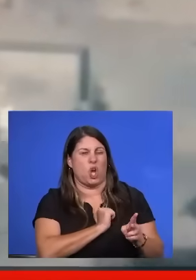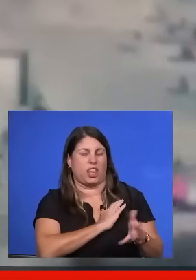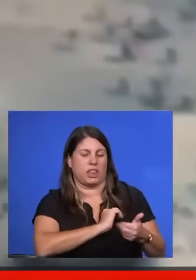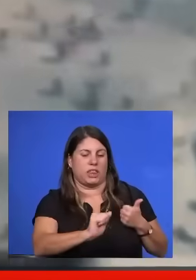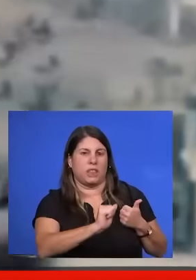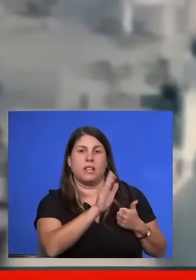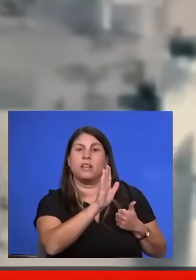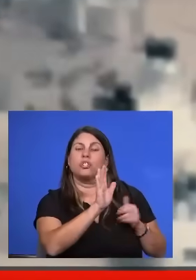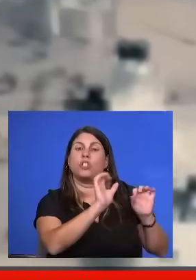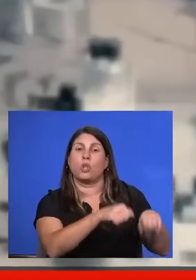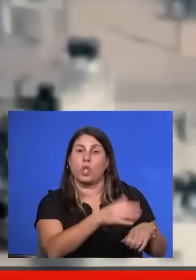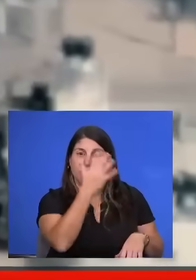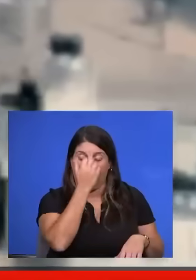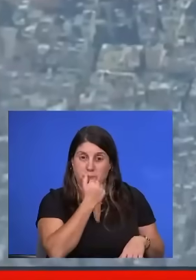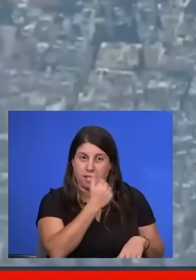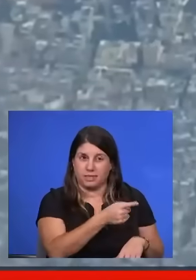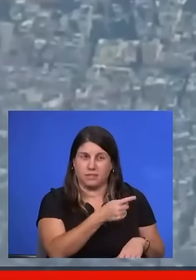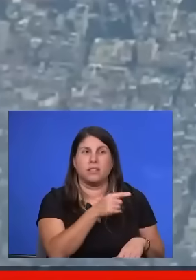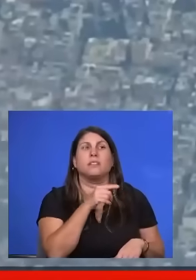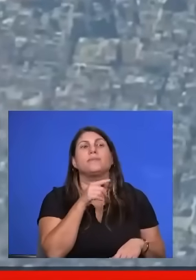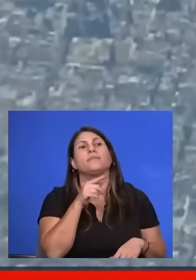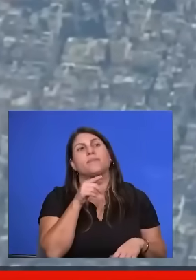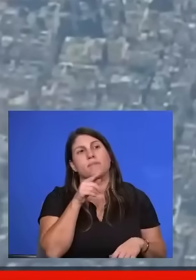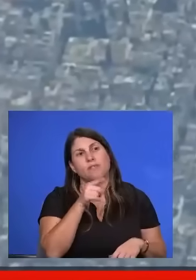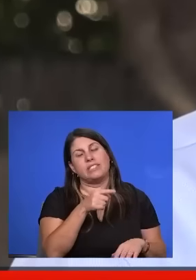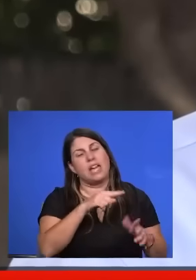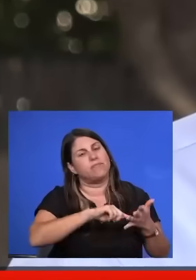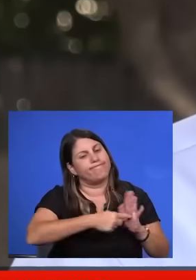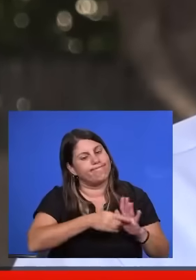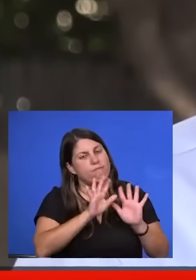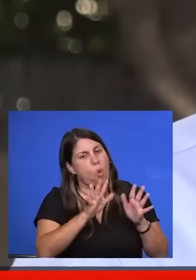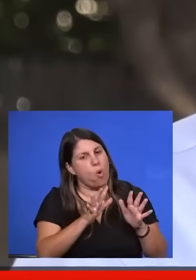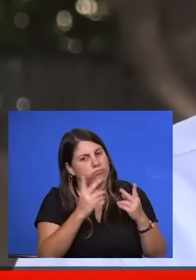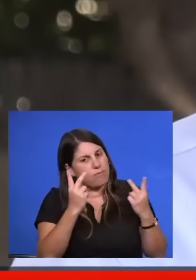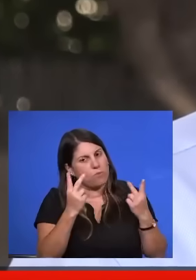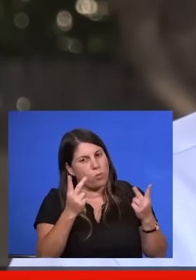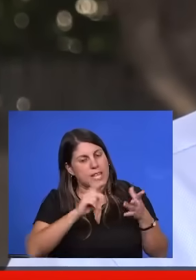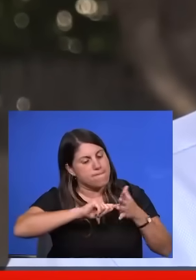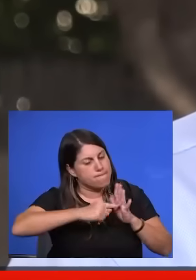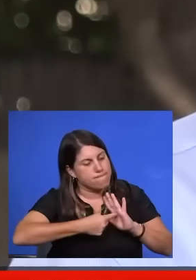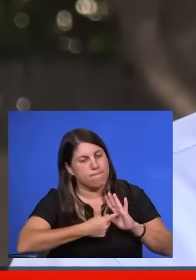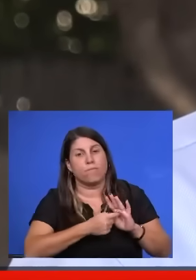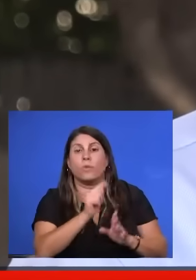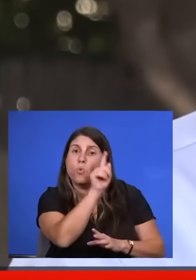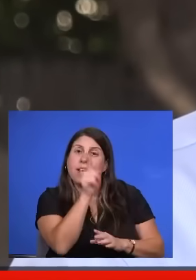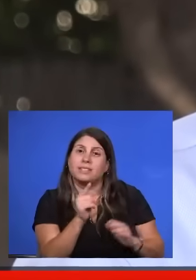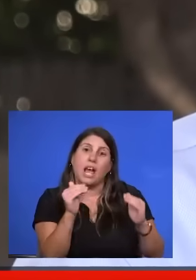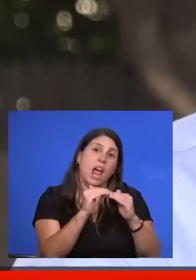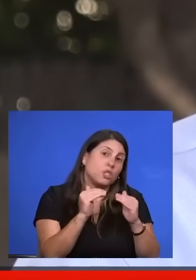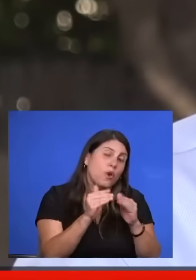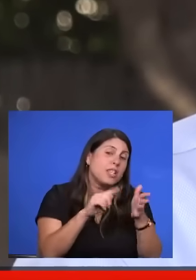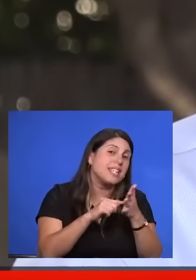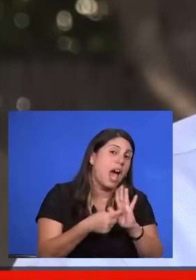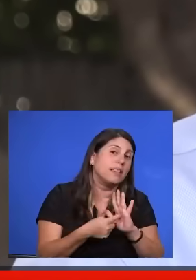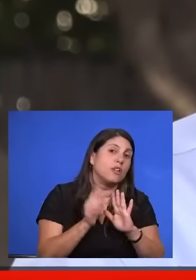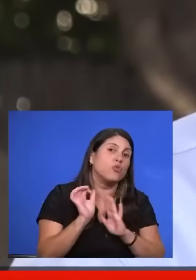וזה יד מאוד מאוד גבוה, מאוד משמעותי. בעצם אולי צריך להשוות אותו ליעד של ארצות